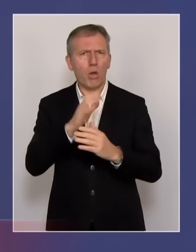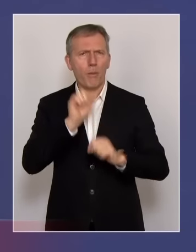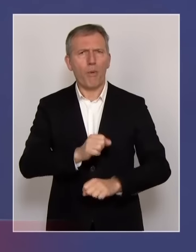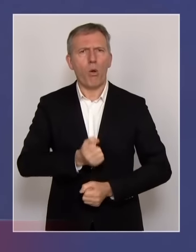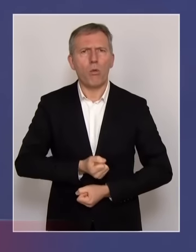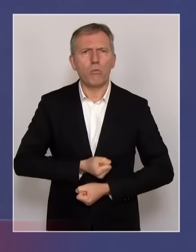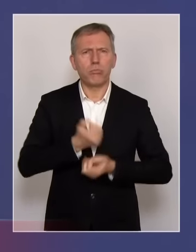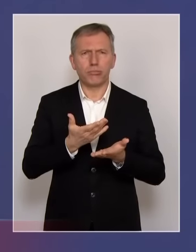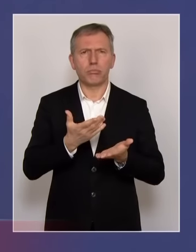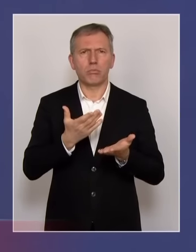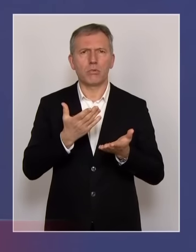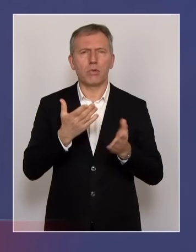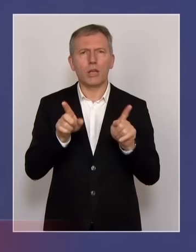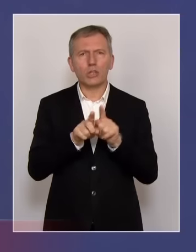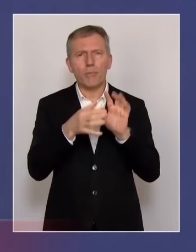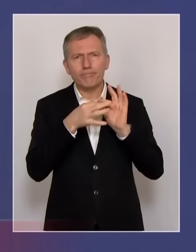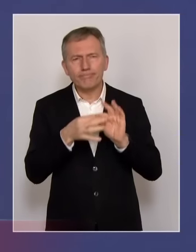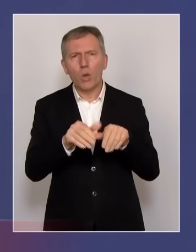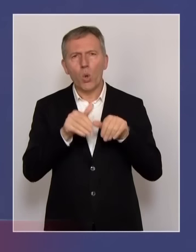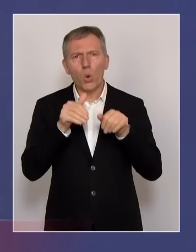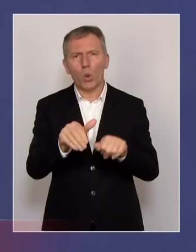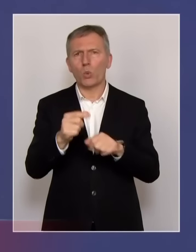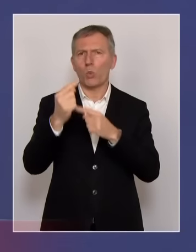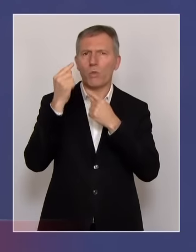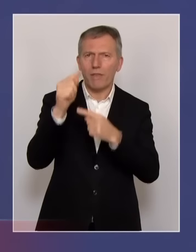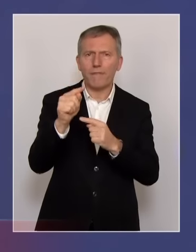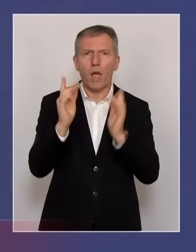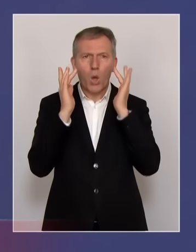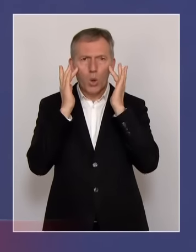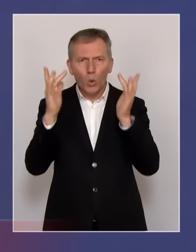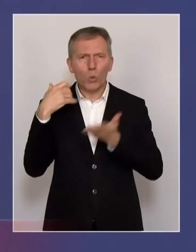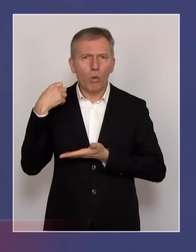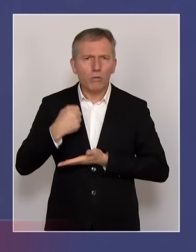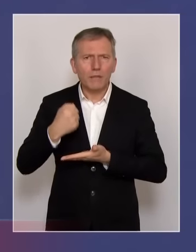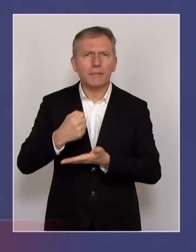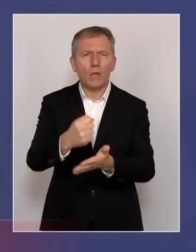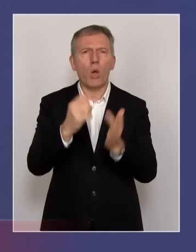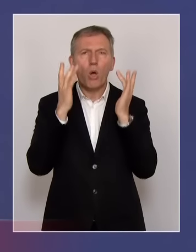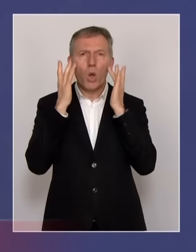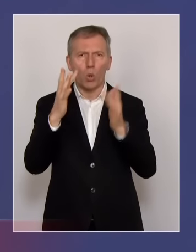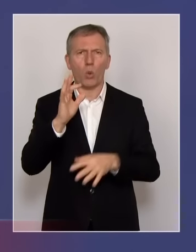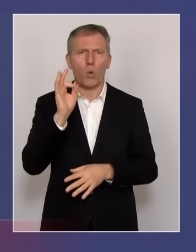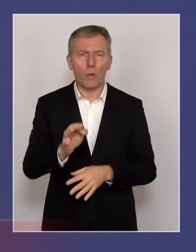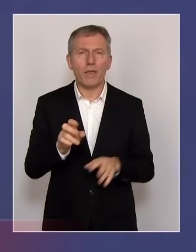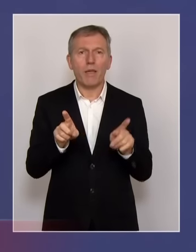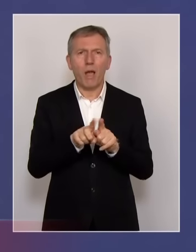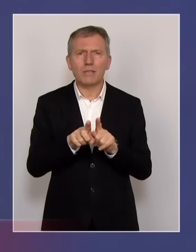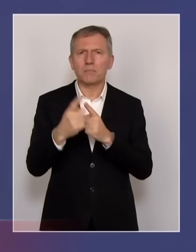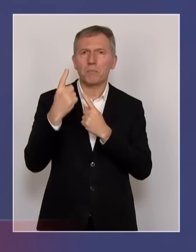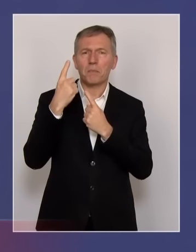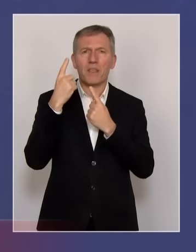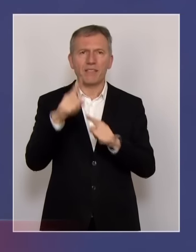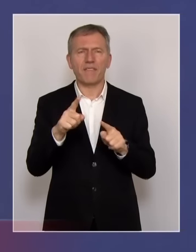elle a son mot à y dire en continuant de défendre notre culture sa transmission comme je l'évoquais en défendant